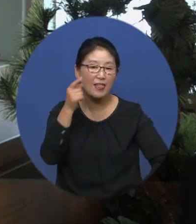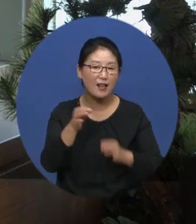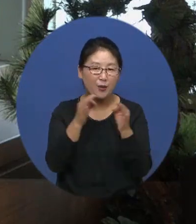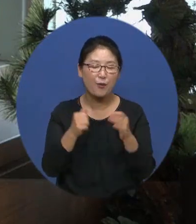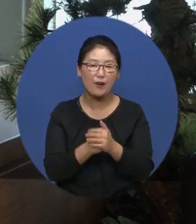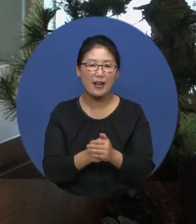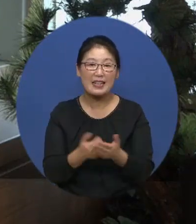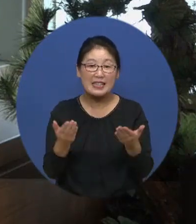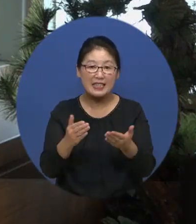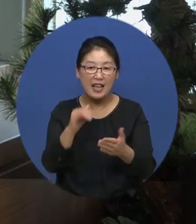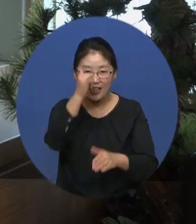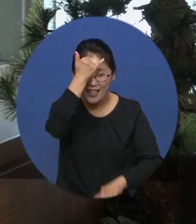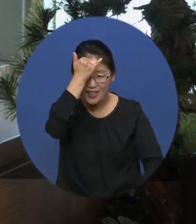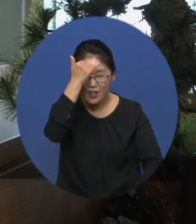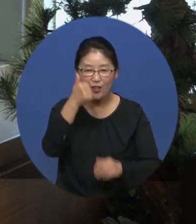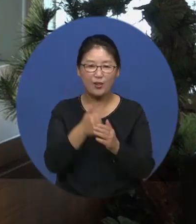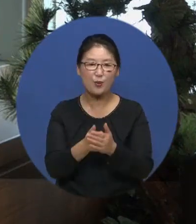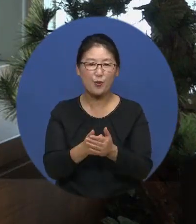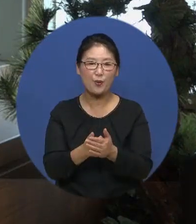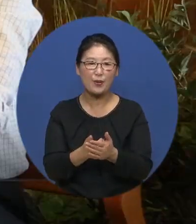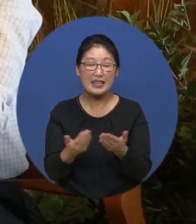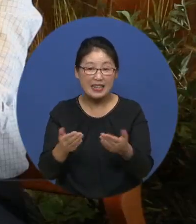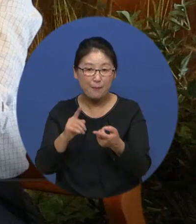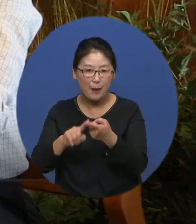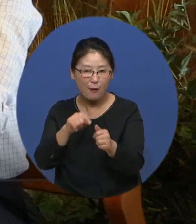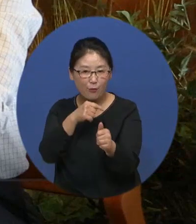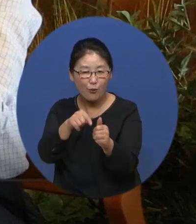교육을 실시한 후에 저희가 채용을 하고 있습니다.